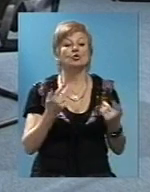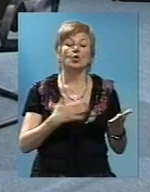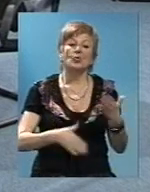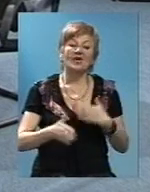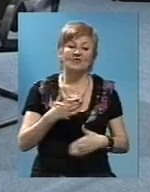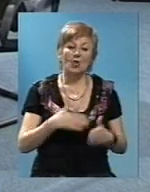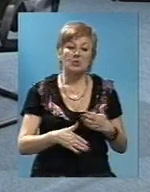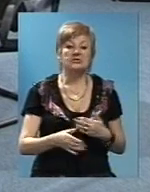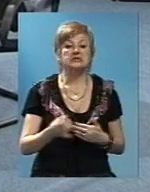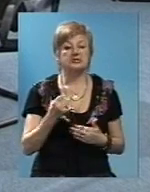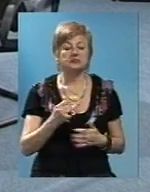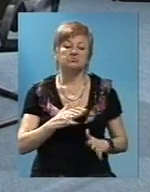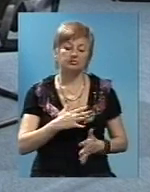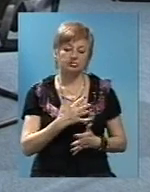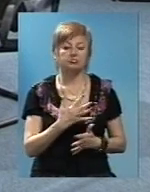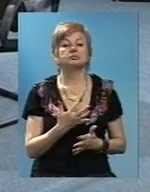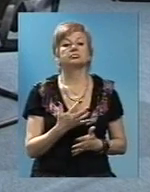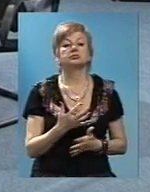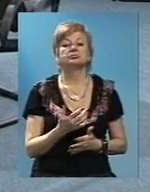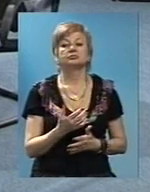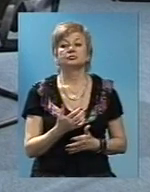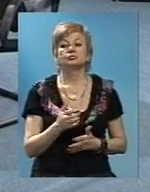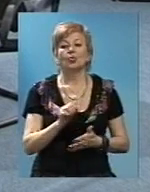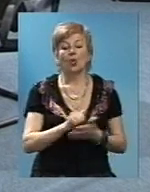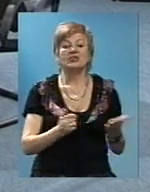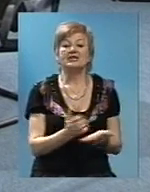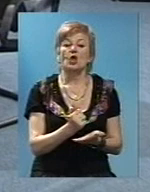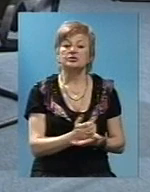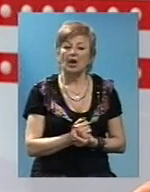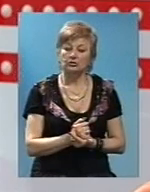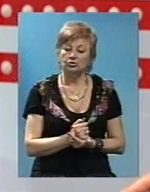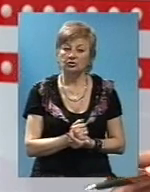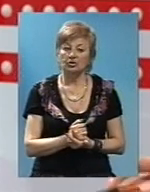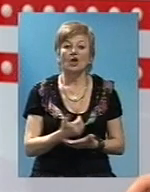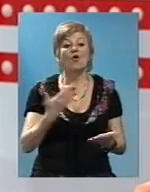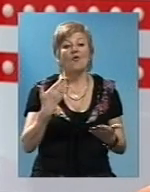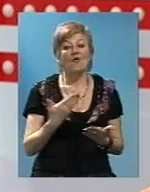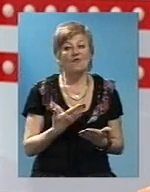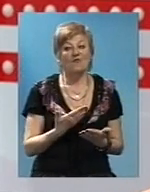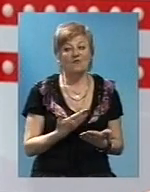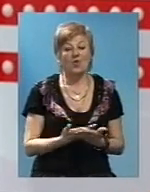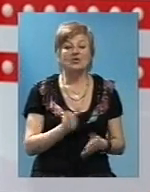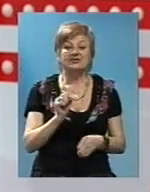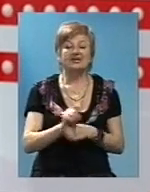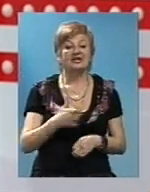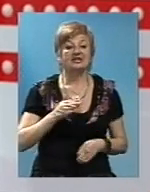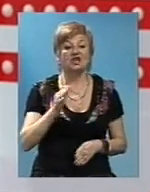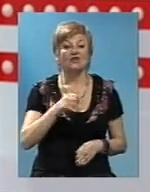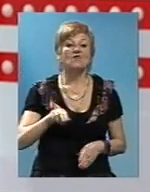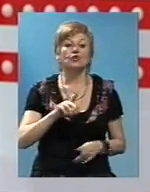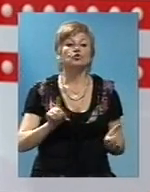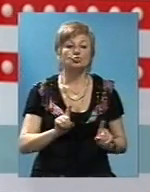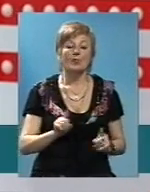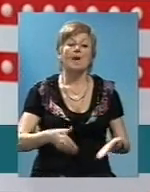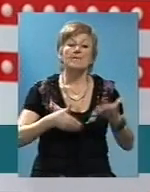і наснагу від якихось досягнень. Власне, завдання нашого фонду і полягає в тому,